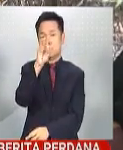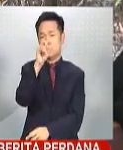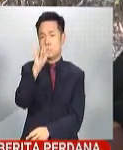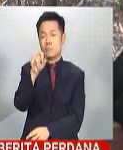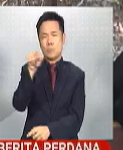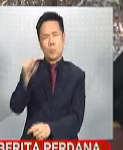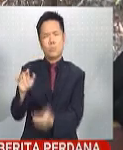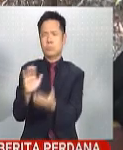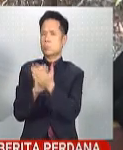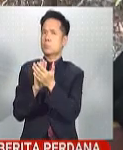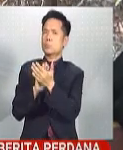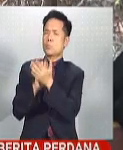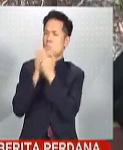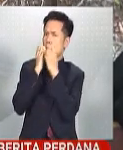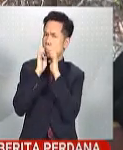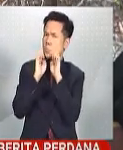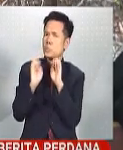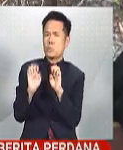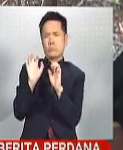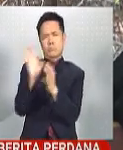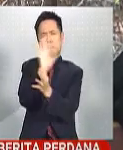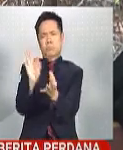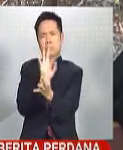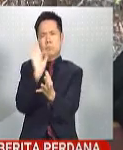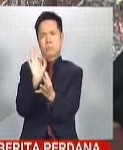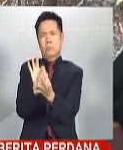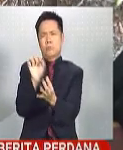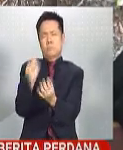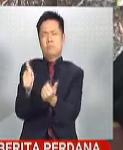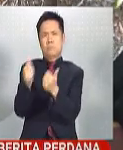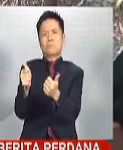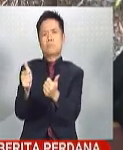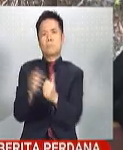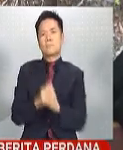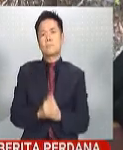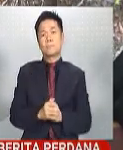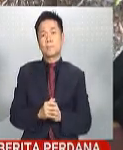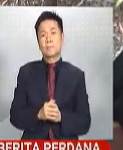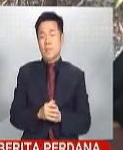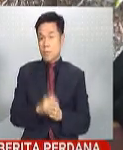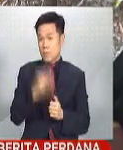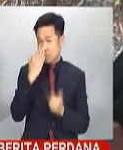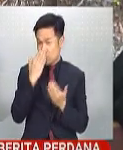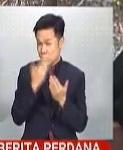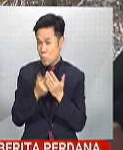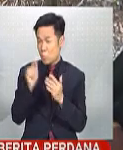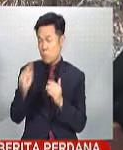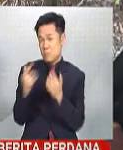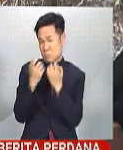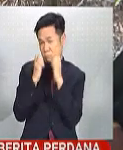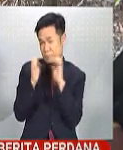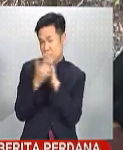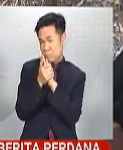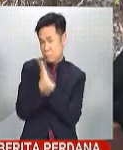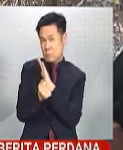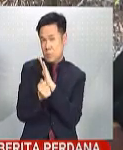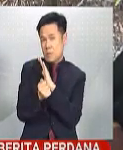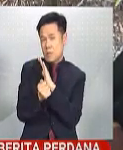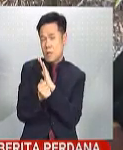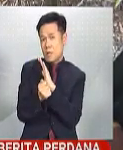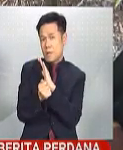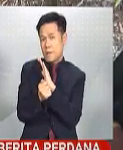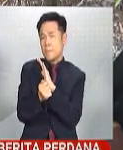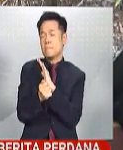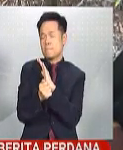hebat, bersesuaian. Apabila di tahap ini, maknanya kena gunalah dengan kehebatan itu, maknanya penegasan